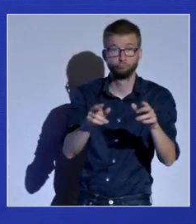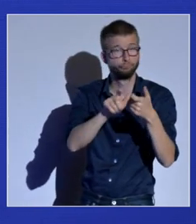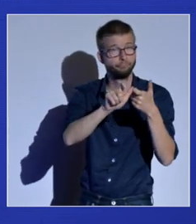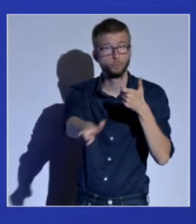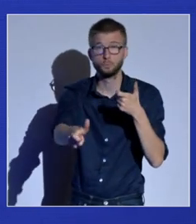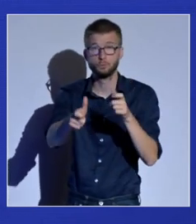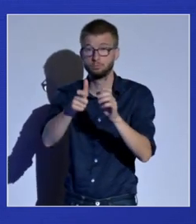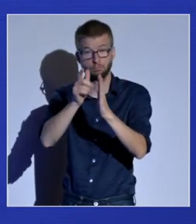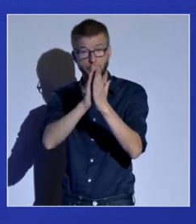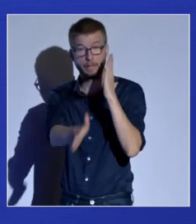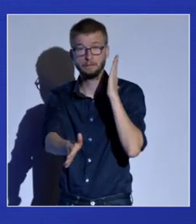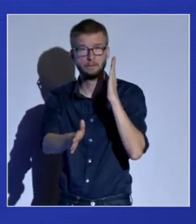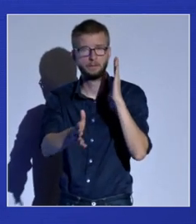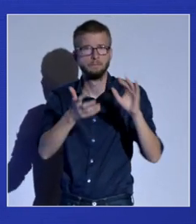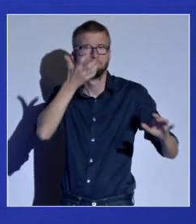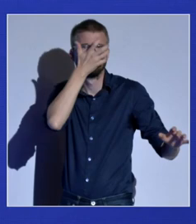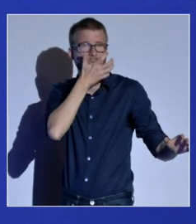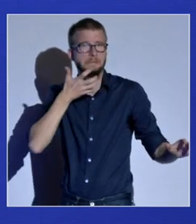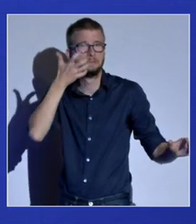directes, dramatiques,